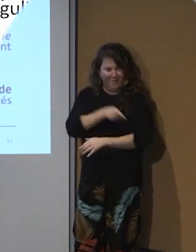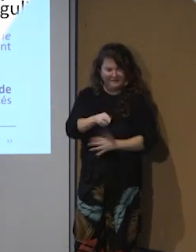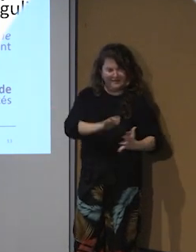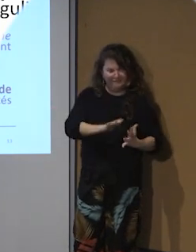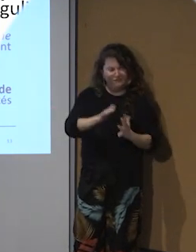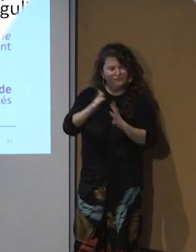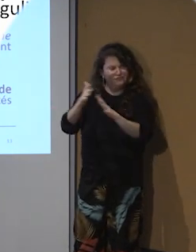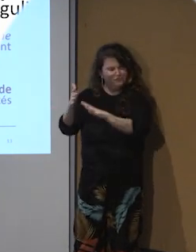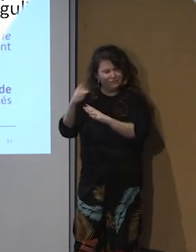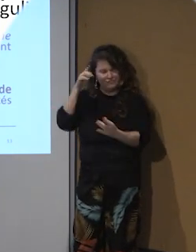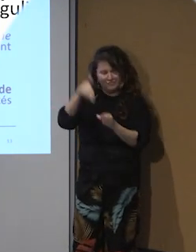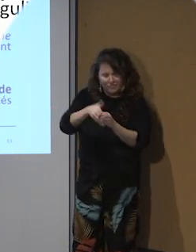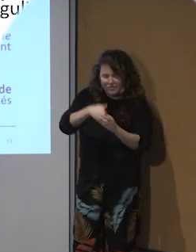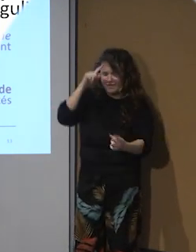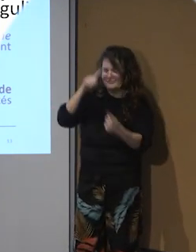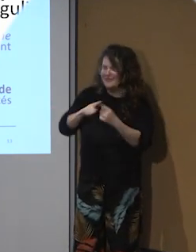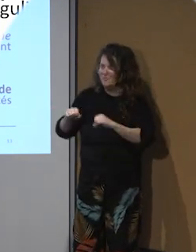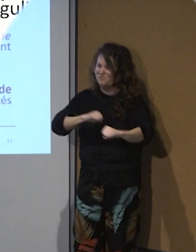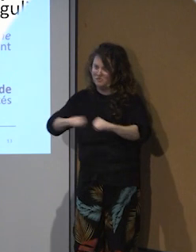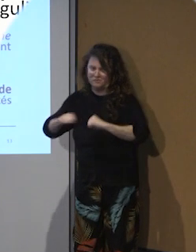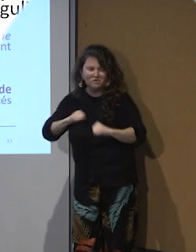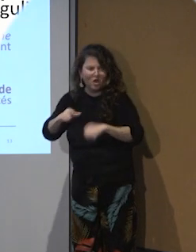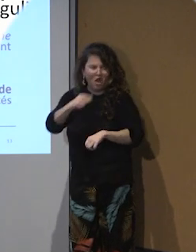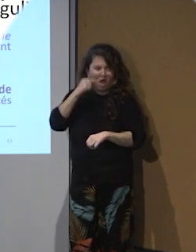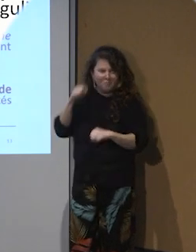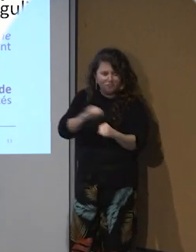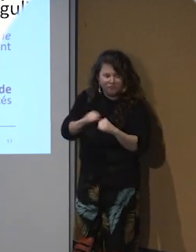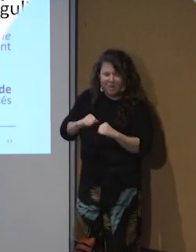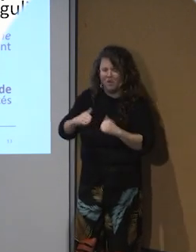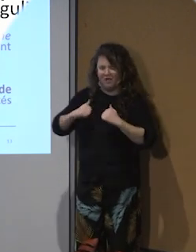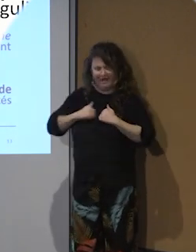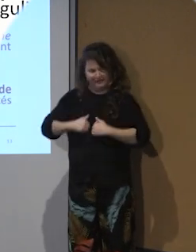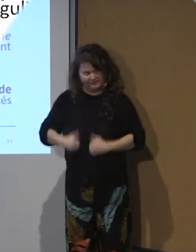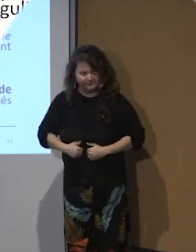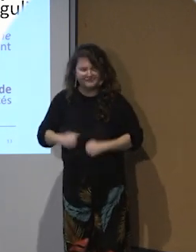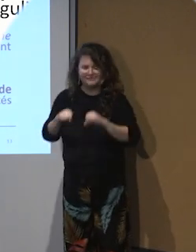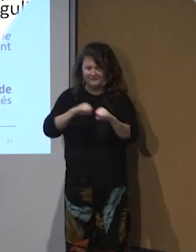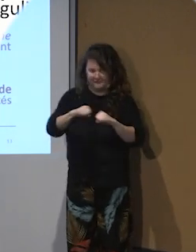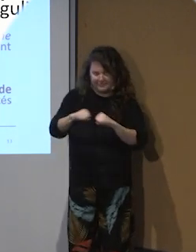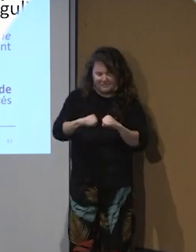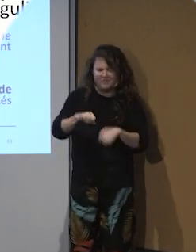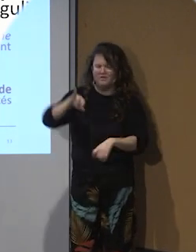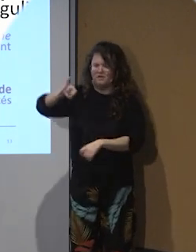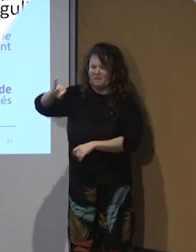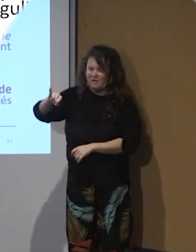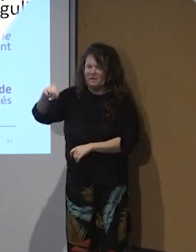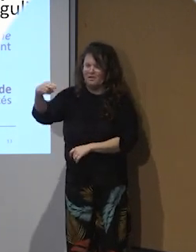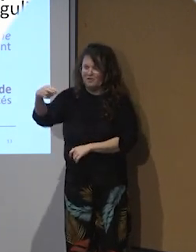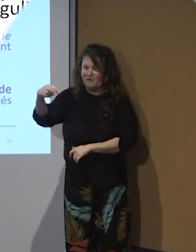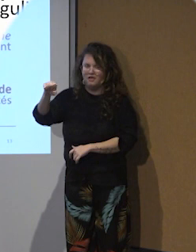l'homme en mouvement ou la médecine des activités physiques. L'INSERM y a consacré une expertise collective en